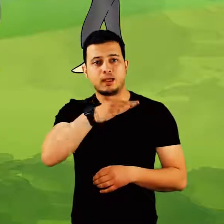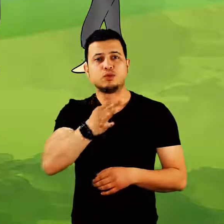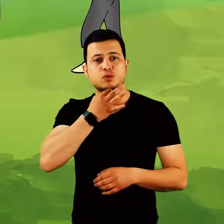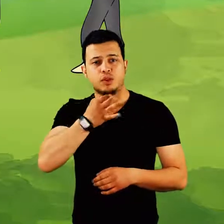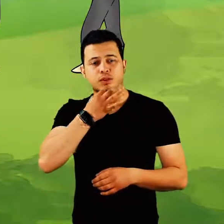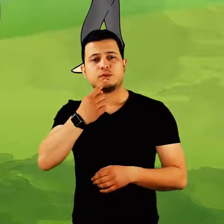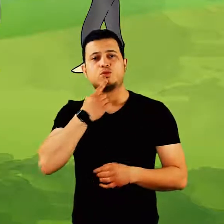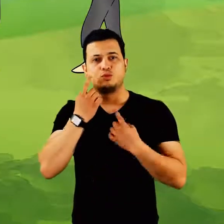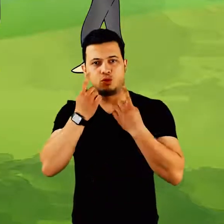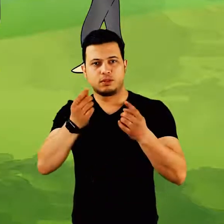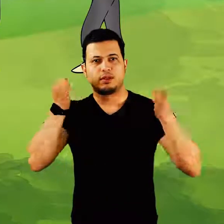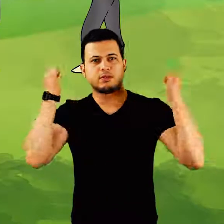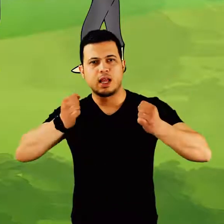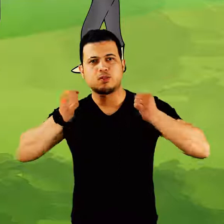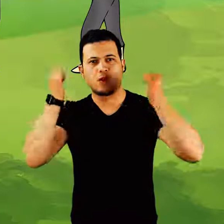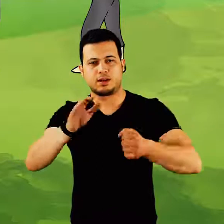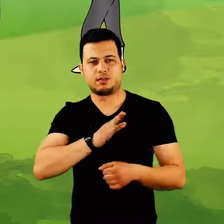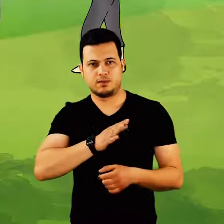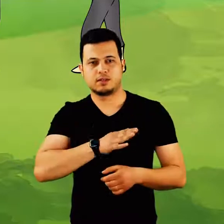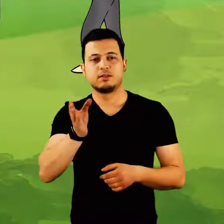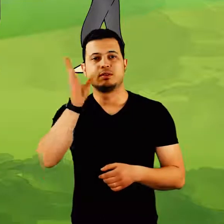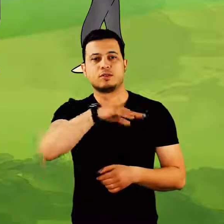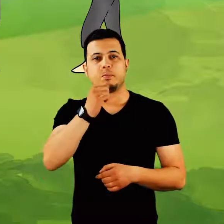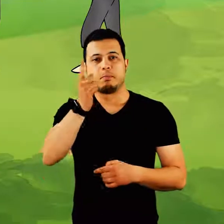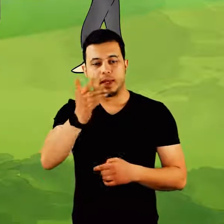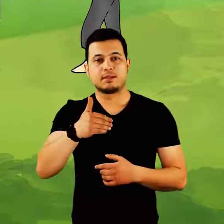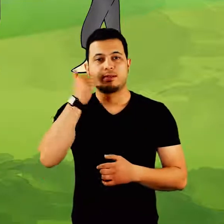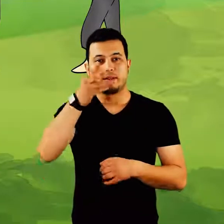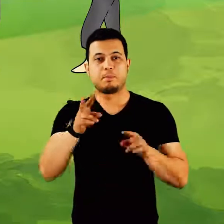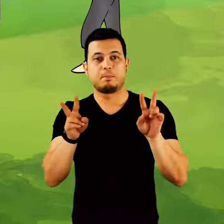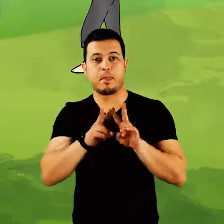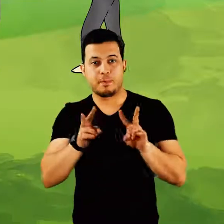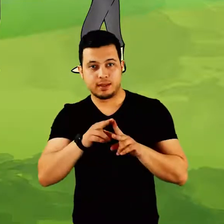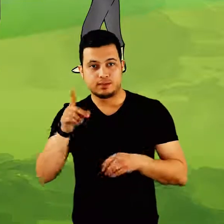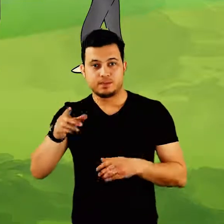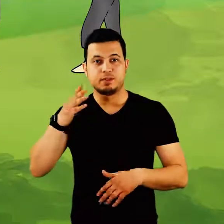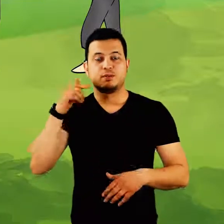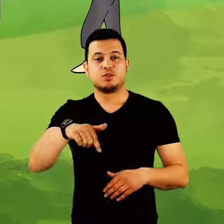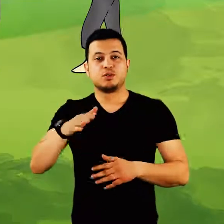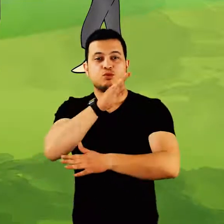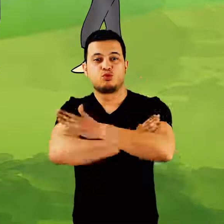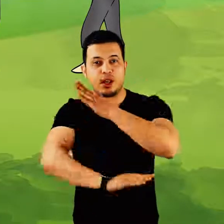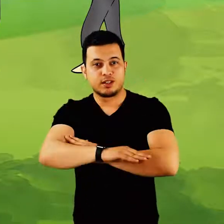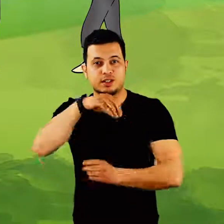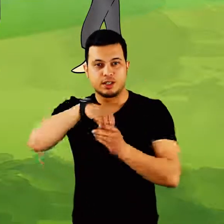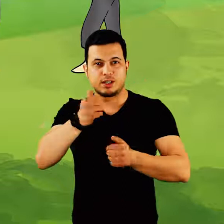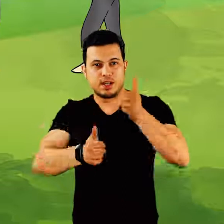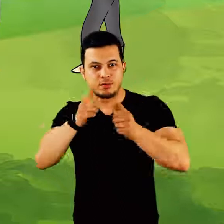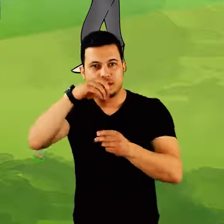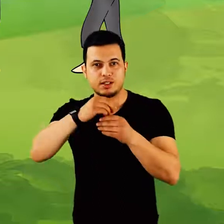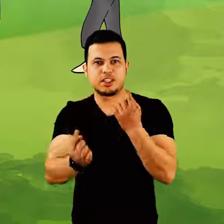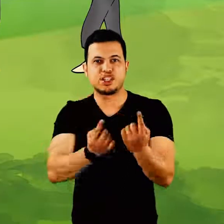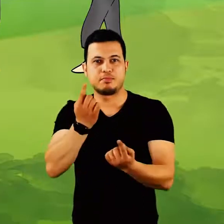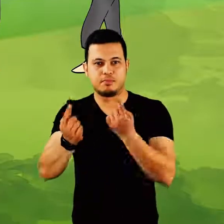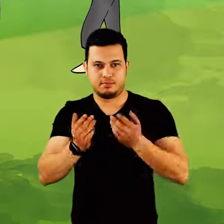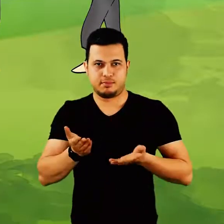Hadi göster kendini. Diye tezahürat etti. Birazdan Mehmet güreşmek için çimlerin üstüne geldi. Pınar bir de